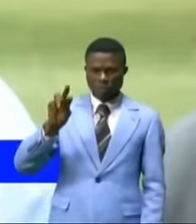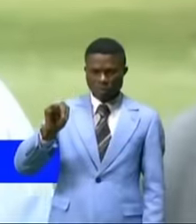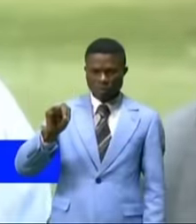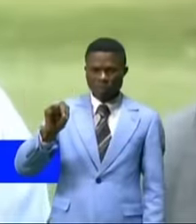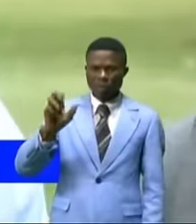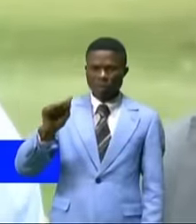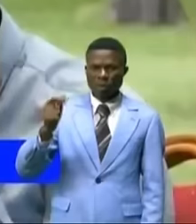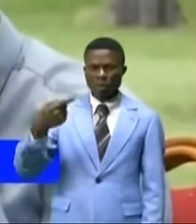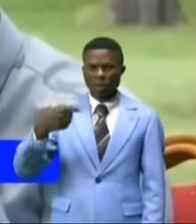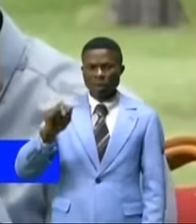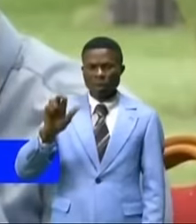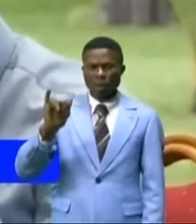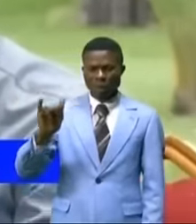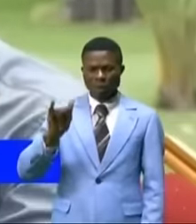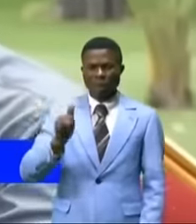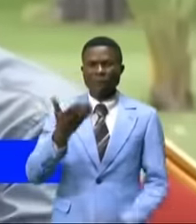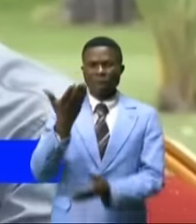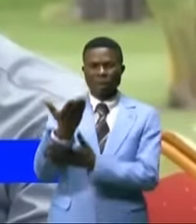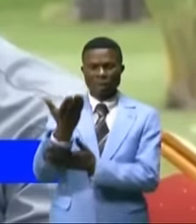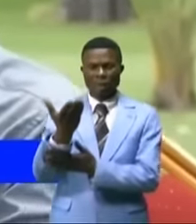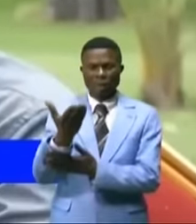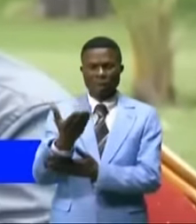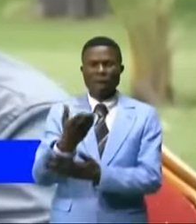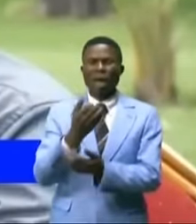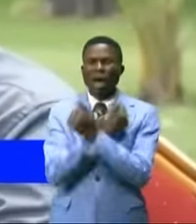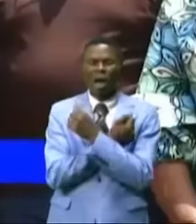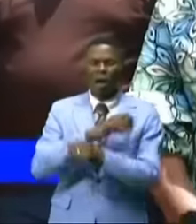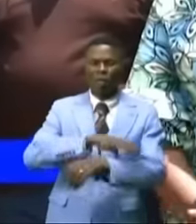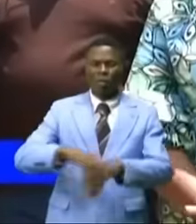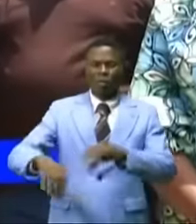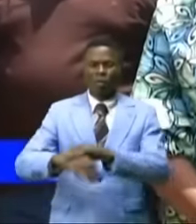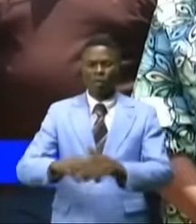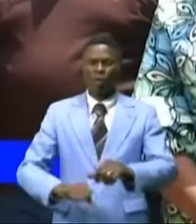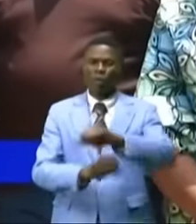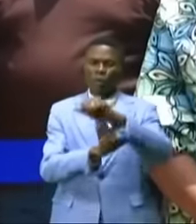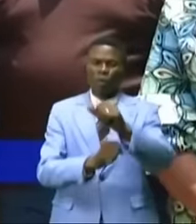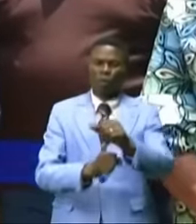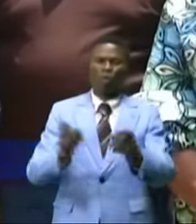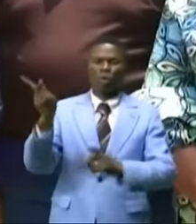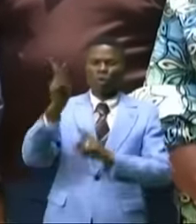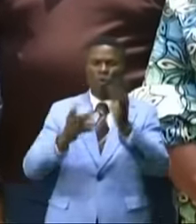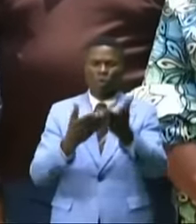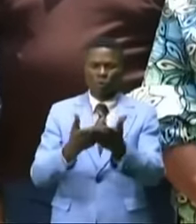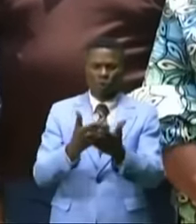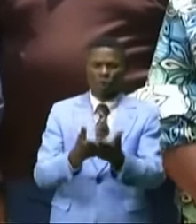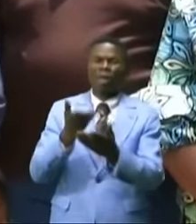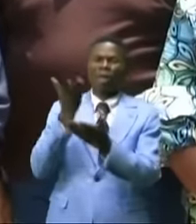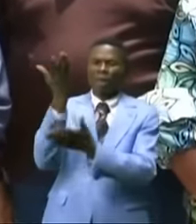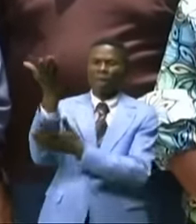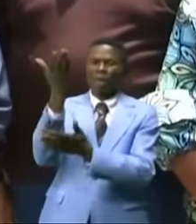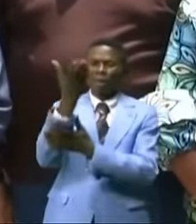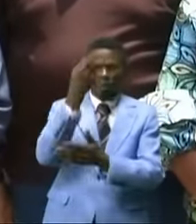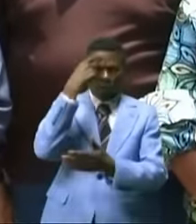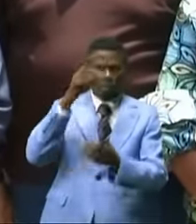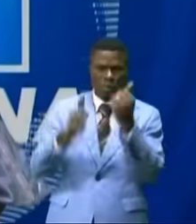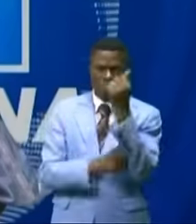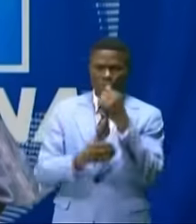au nom de ses collègues, lance un message de compassion aux déplacés et promet de poursuivre des plaidoyers en leur